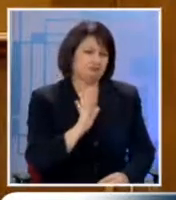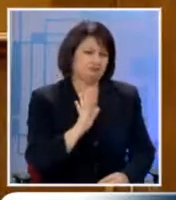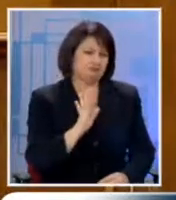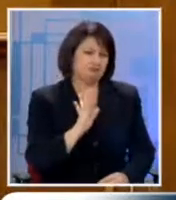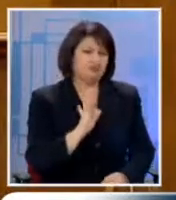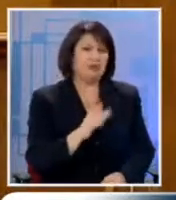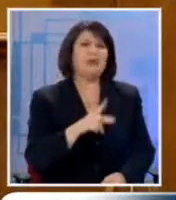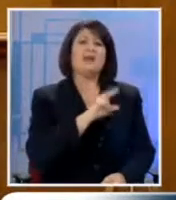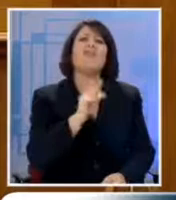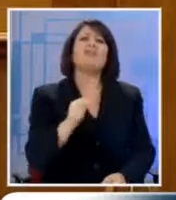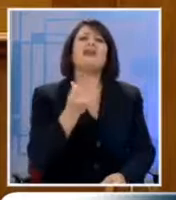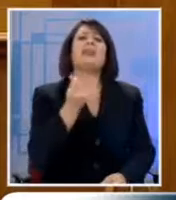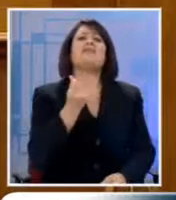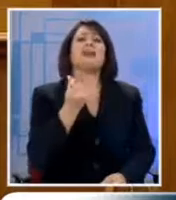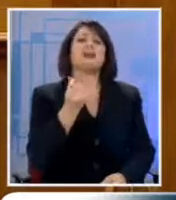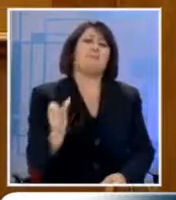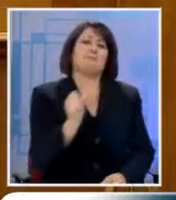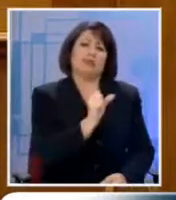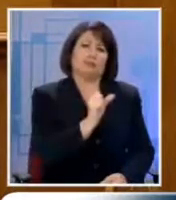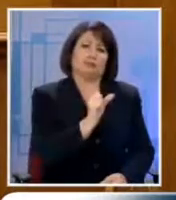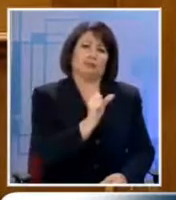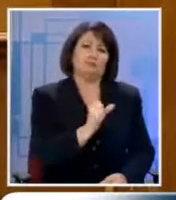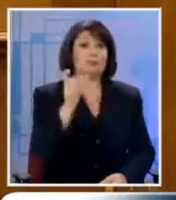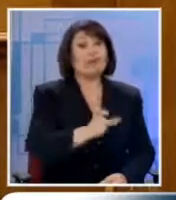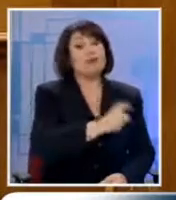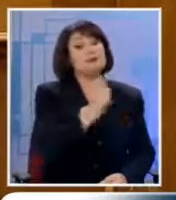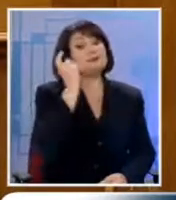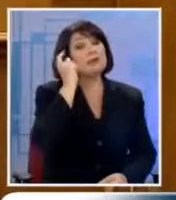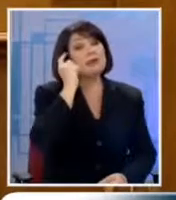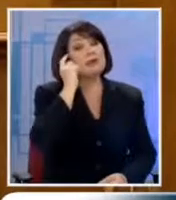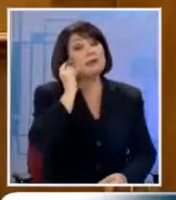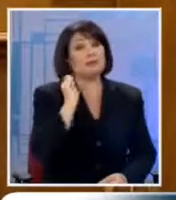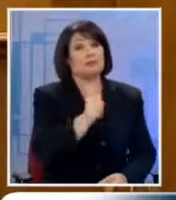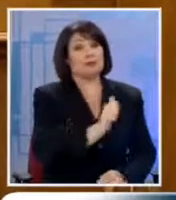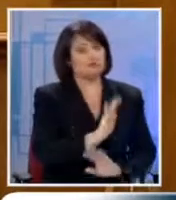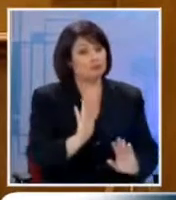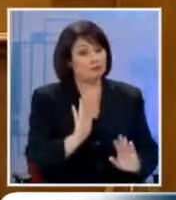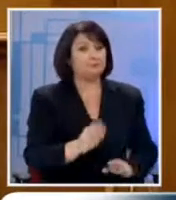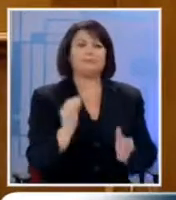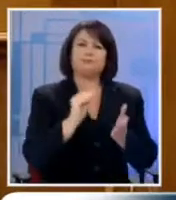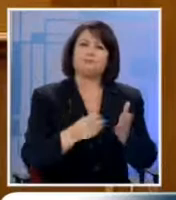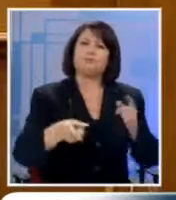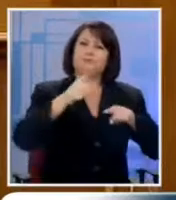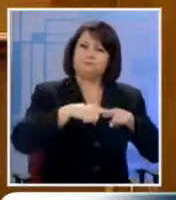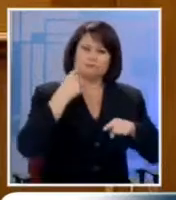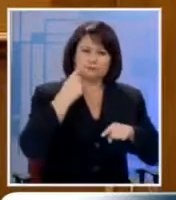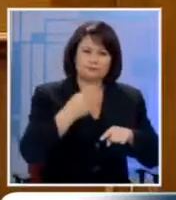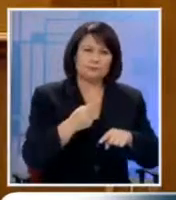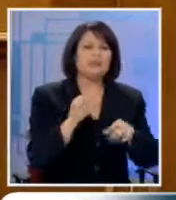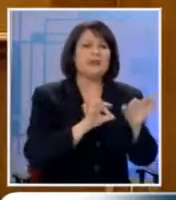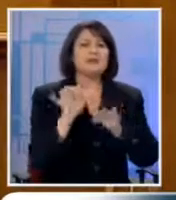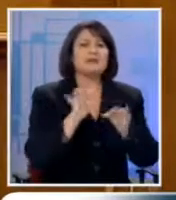είναι περίπου το ίδιο ποσό. Ο καθένας μπορεί να βγάλει συμπεράσματα και να συμπληρώσω το εξής. Δεν είδαμε ένα σχέδιο